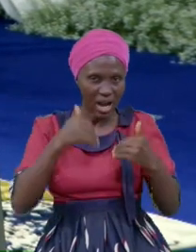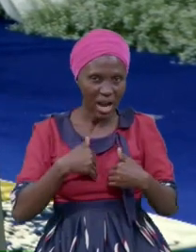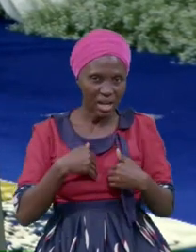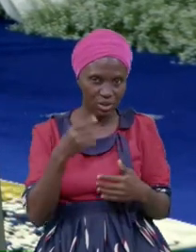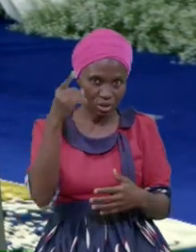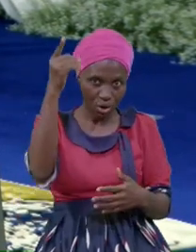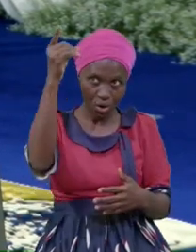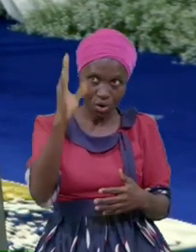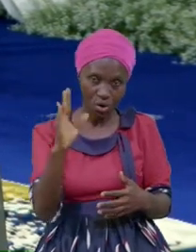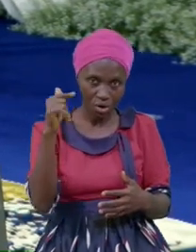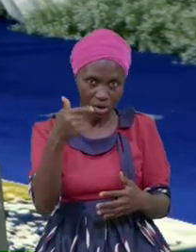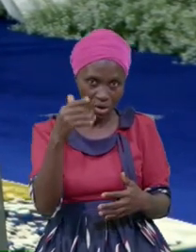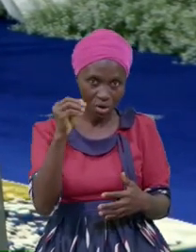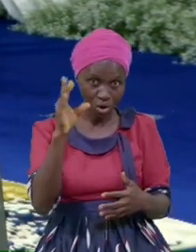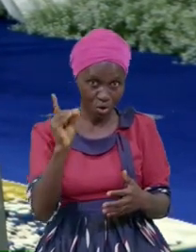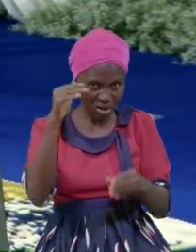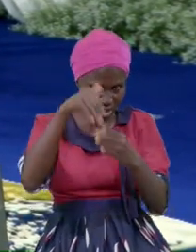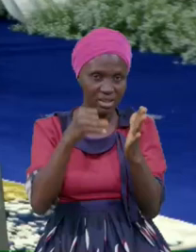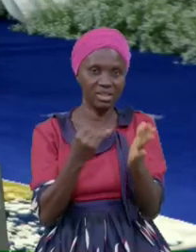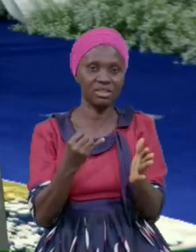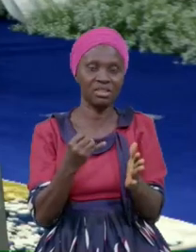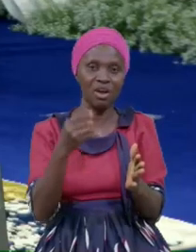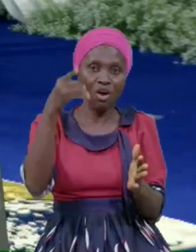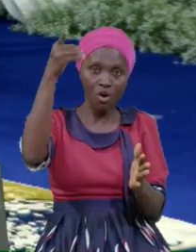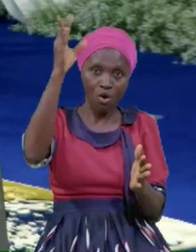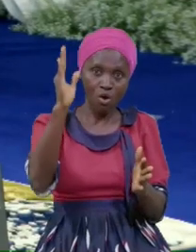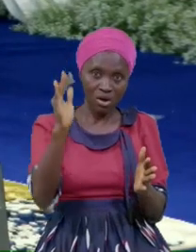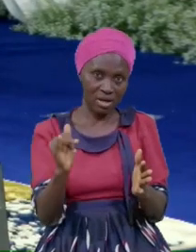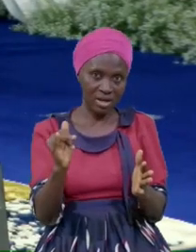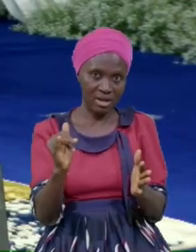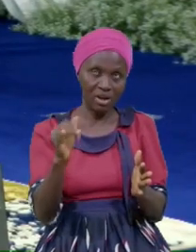il y a la piété dedans, il y a l'impiété.